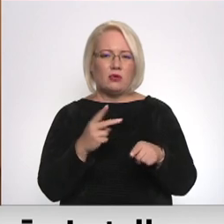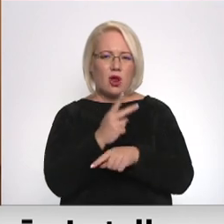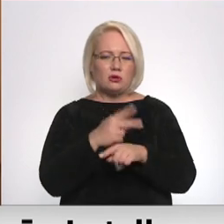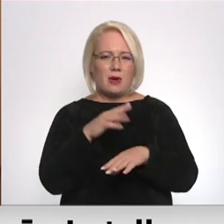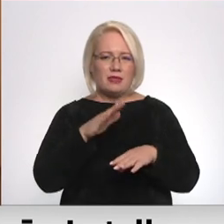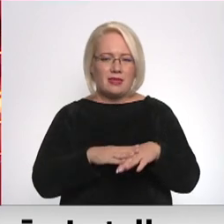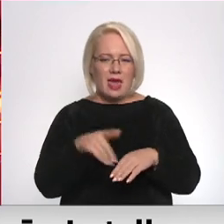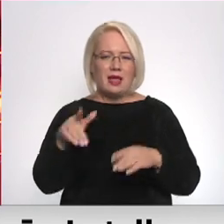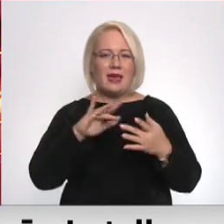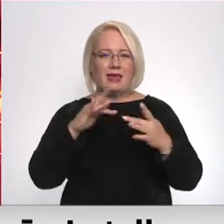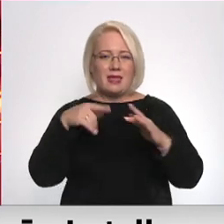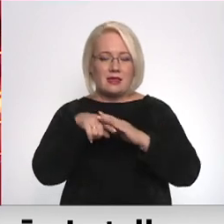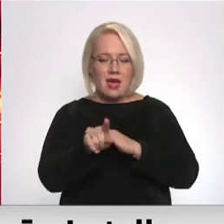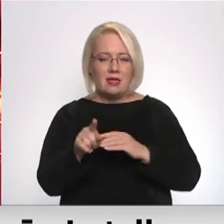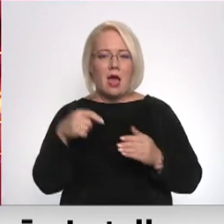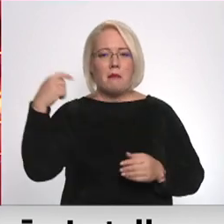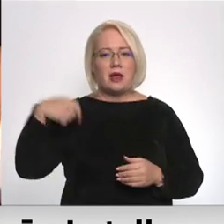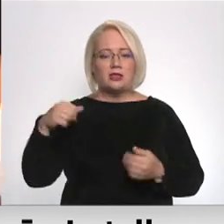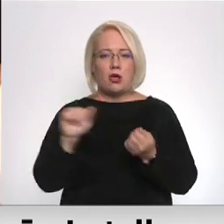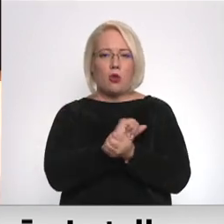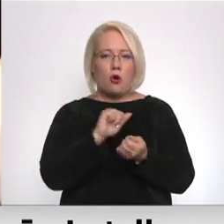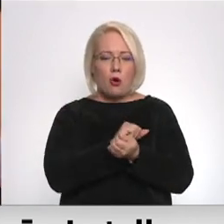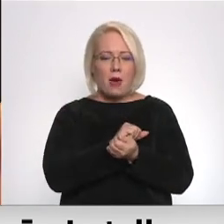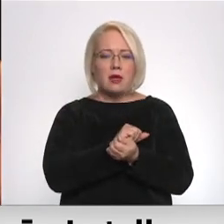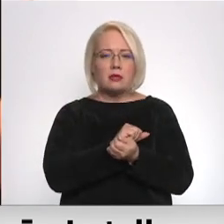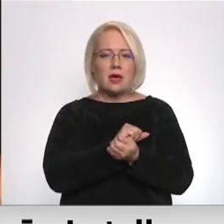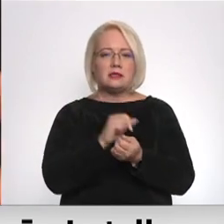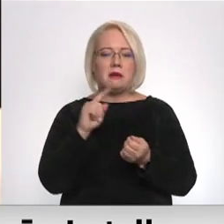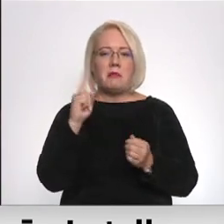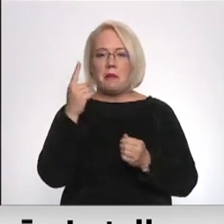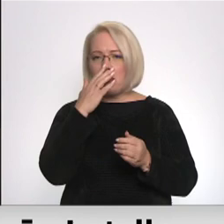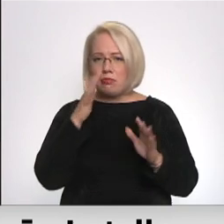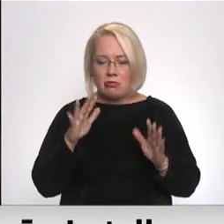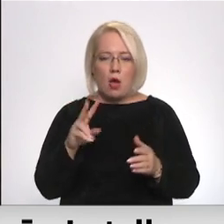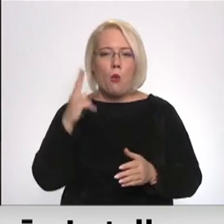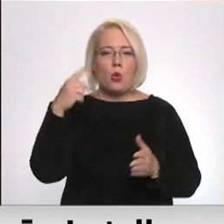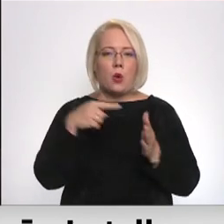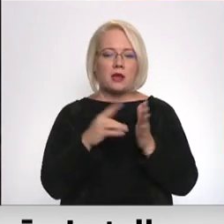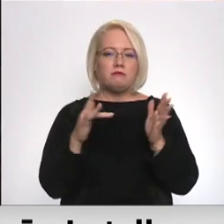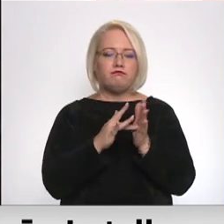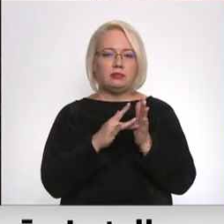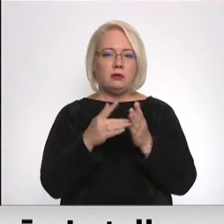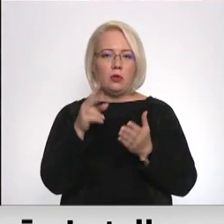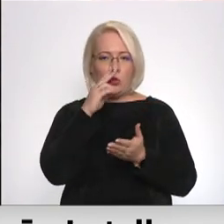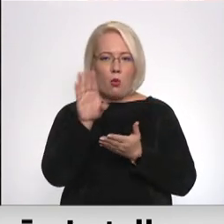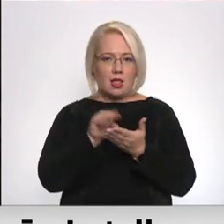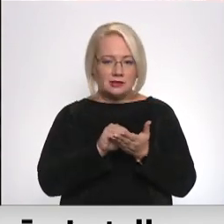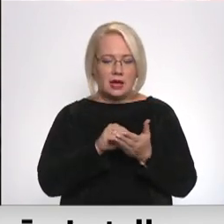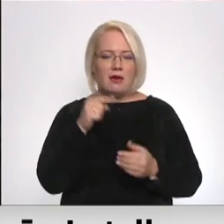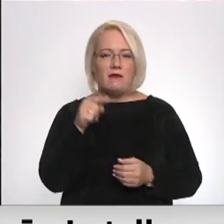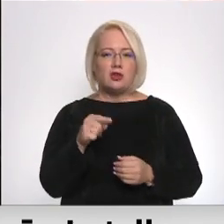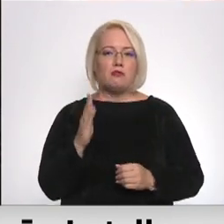tiešsaistes vēlētāju reģistrā prezidenta dokumentus izdevās nolasīt ar 2. reizi. Kā dzina Egils Levits, viņš balsojas par vienu